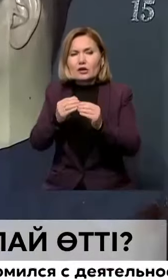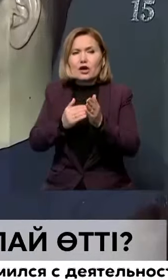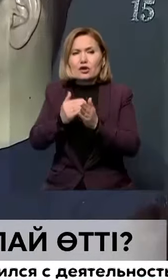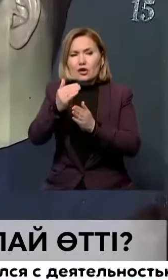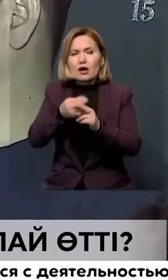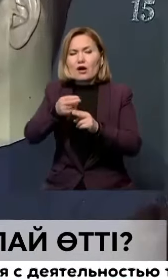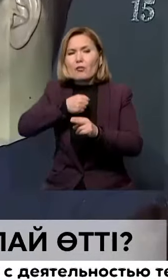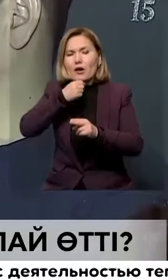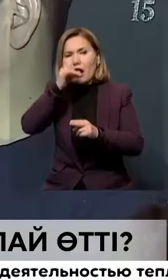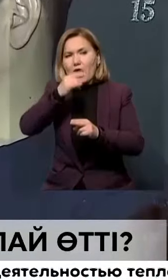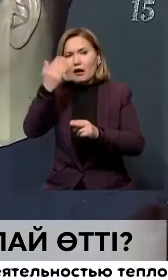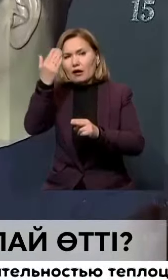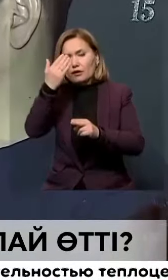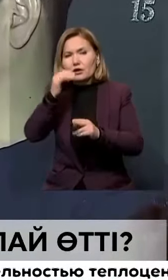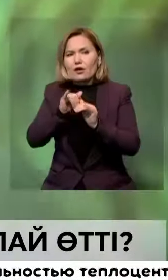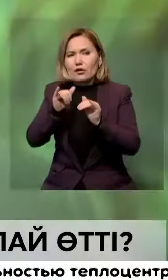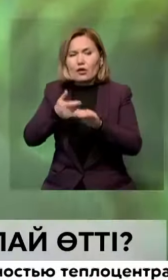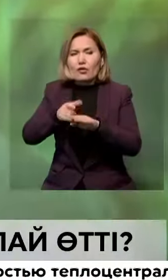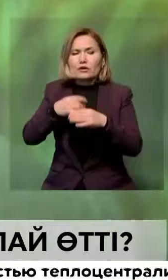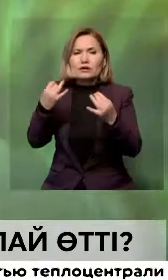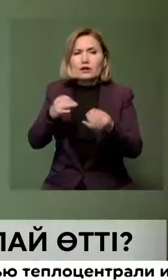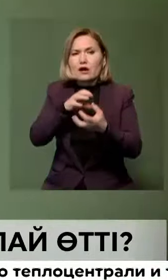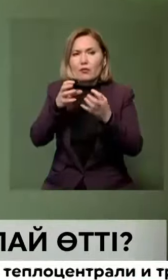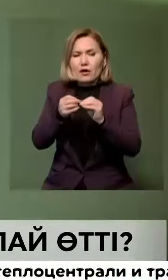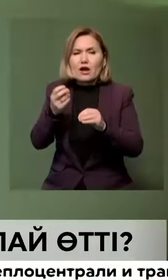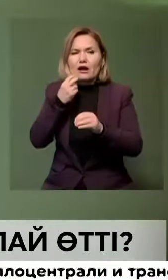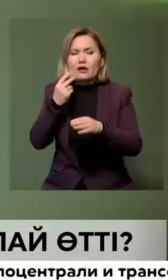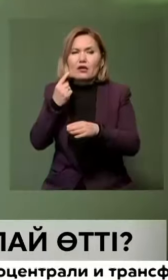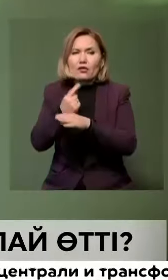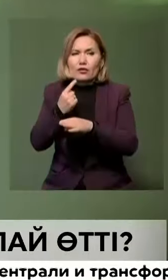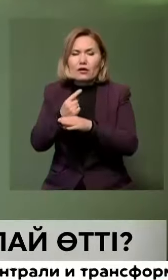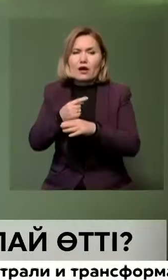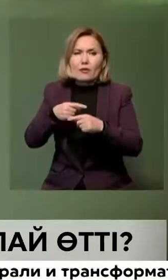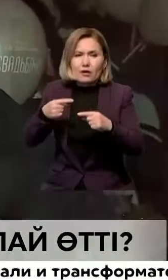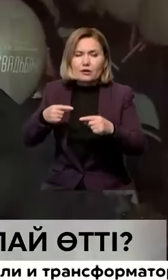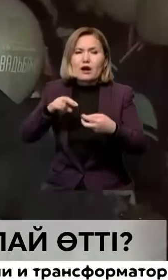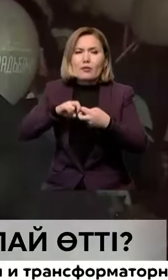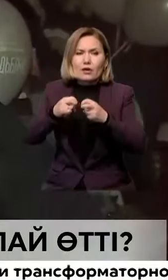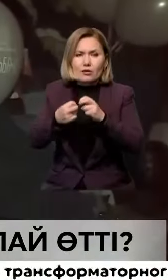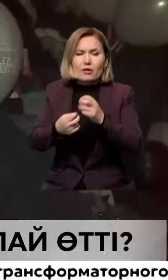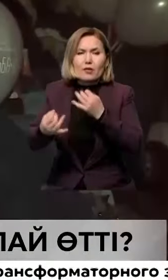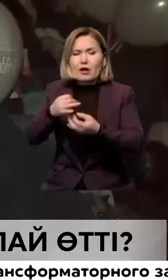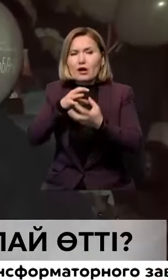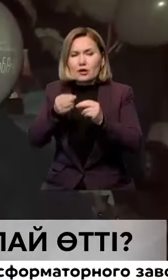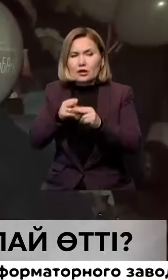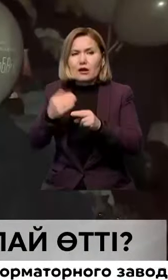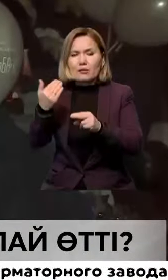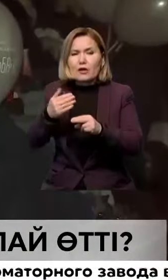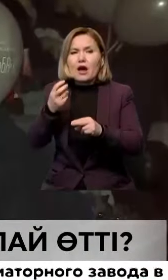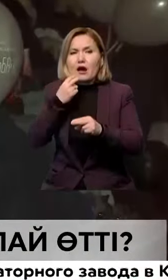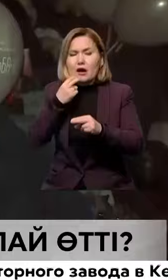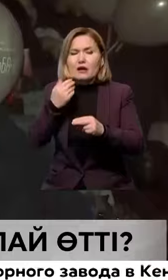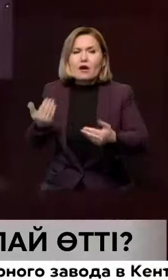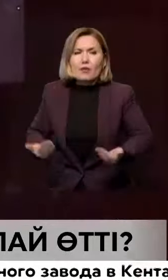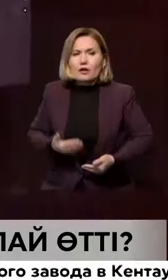өкілдері қазақ киносы келемежге айналды деп комедияға шектеу қоюды талап етті. Ал сала мамандары мұнымен келіспеді. Керісінше, әзіл оспақ